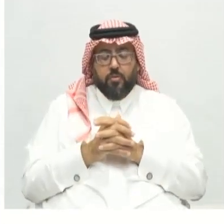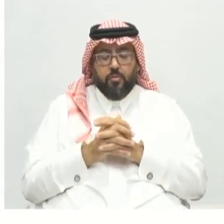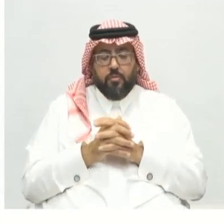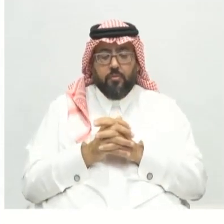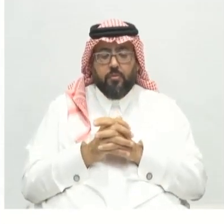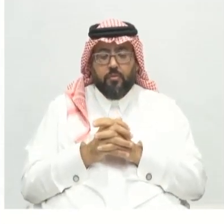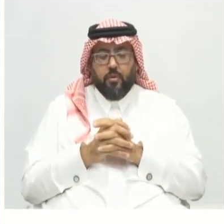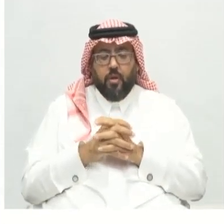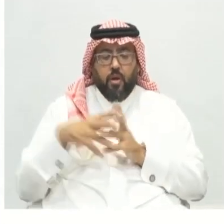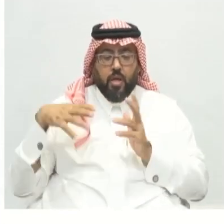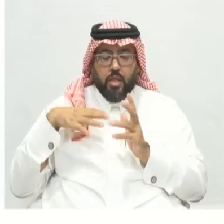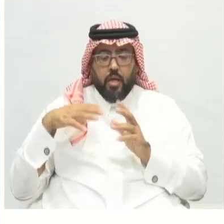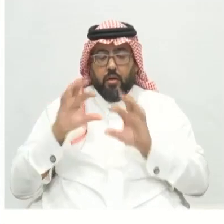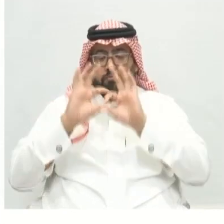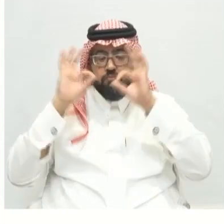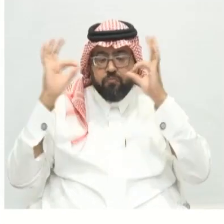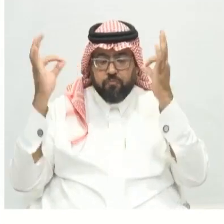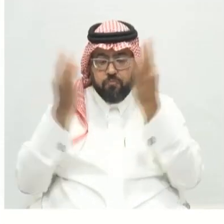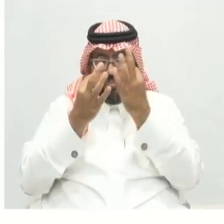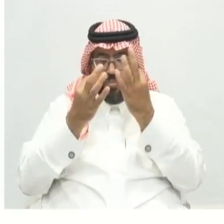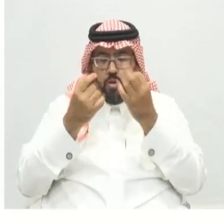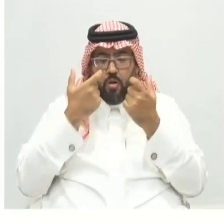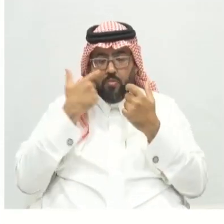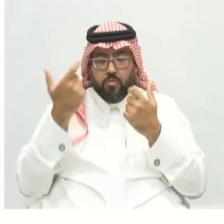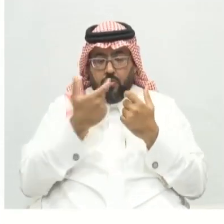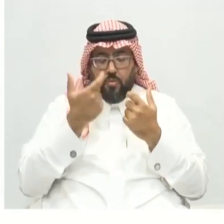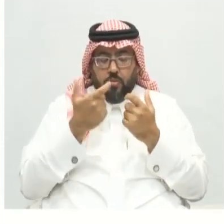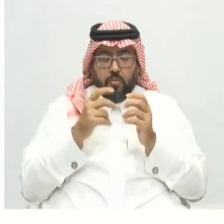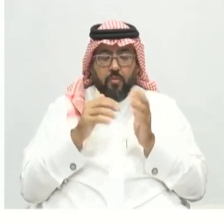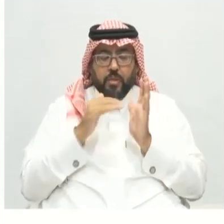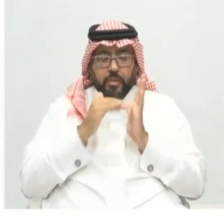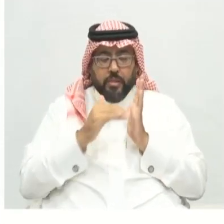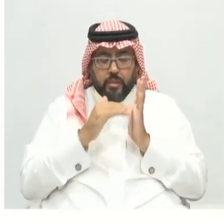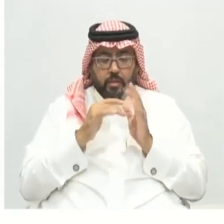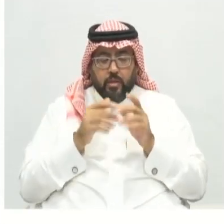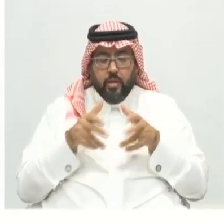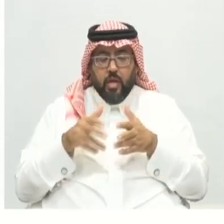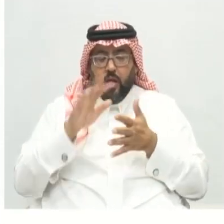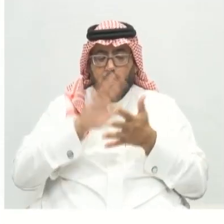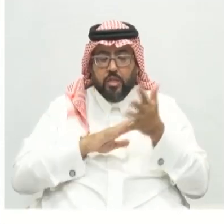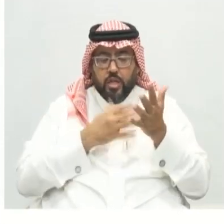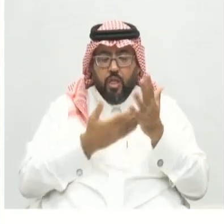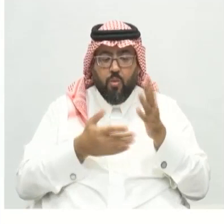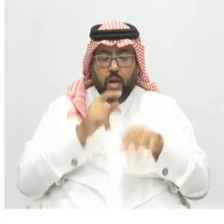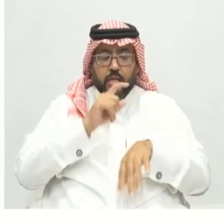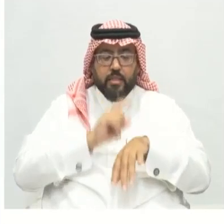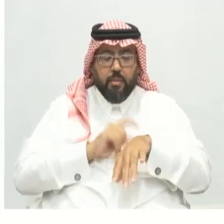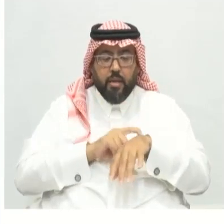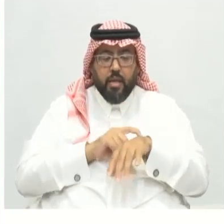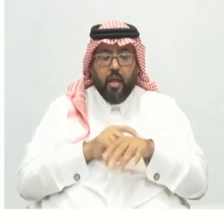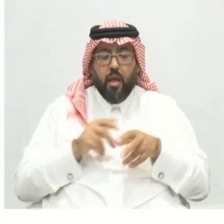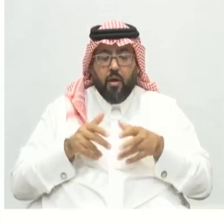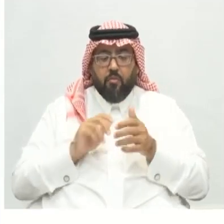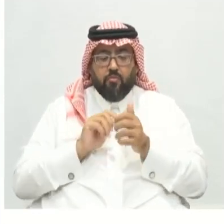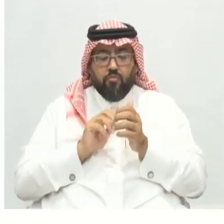وقياده واداره فريق المشروع لمسابقه الروبوت تحديد الجدول الزمني لمشروع لمسابقه